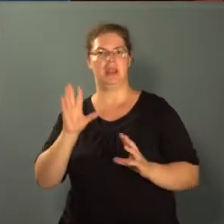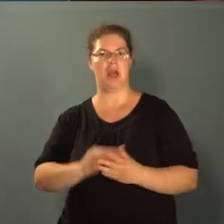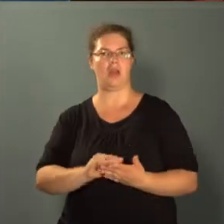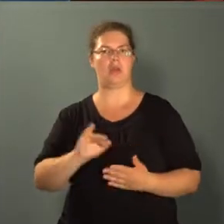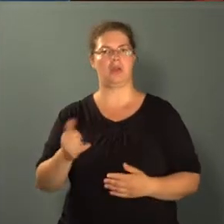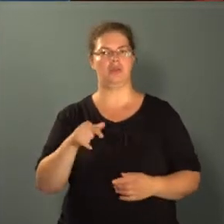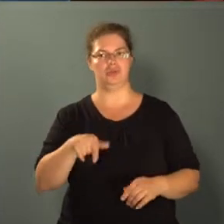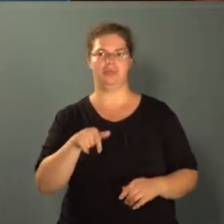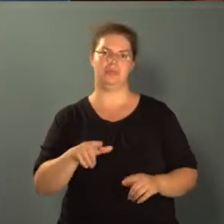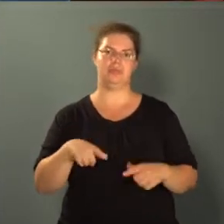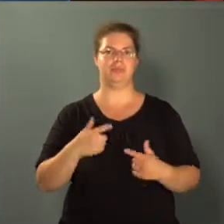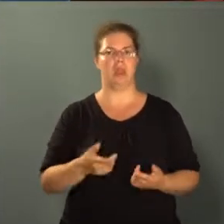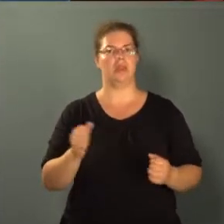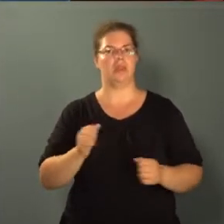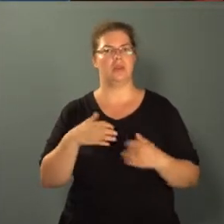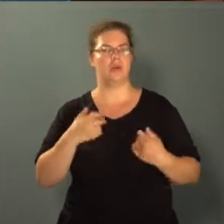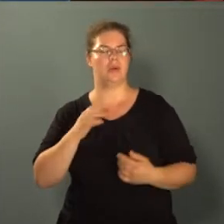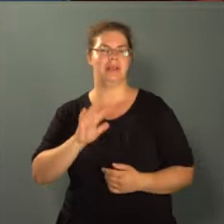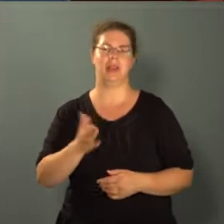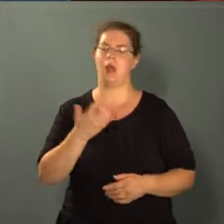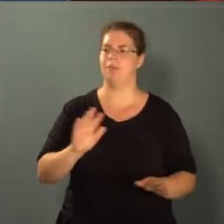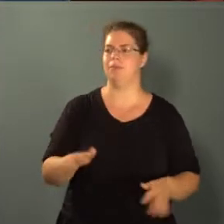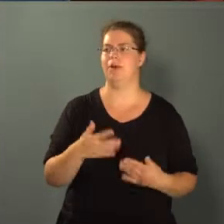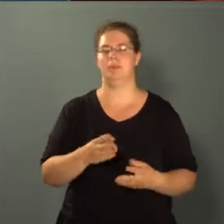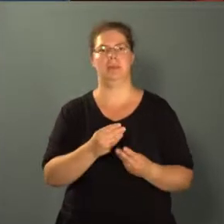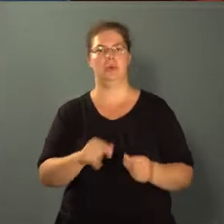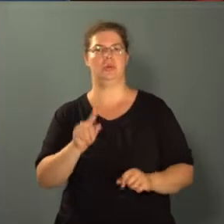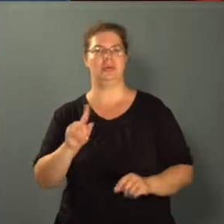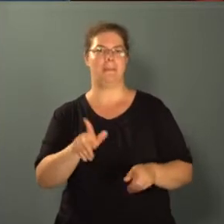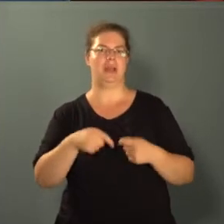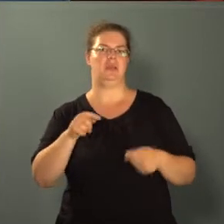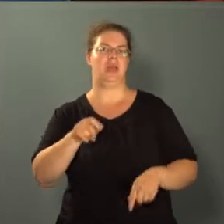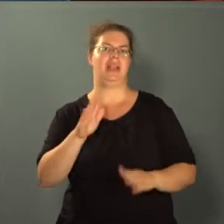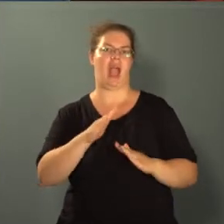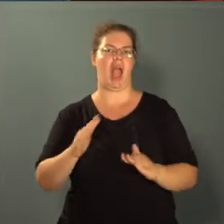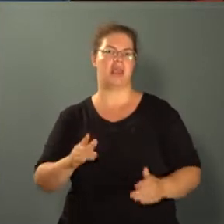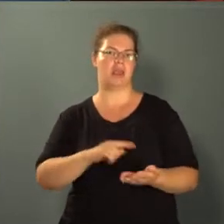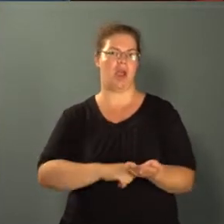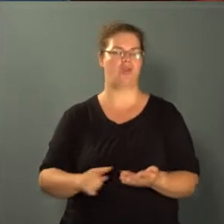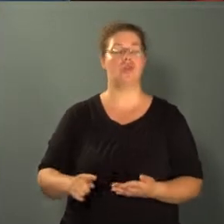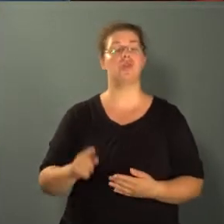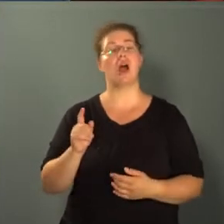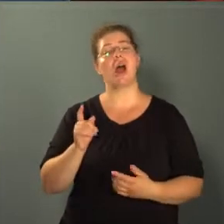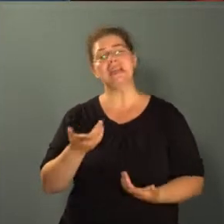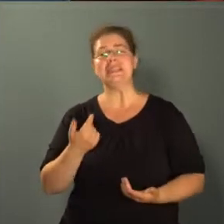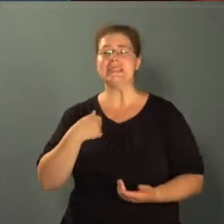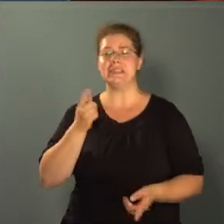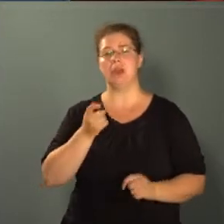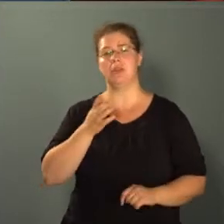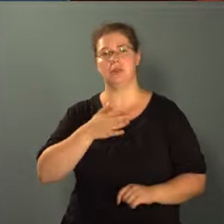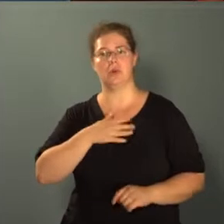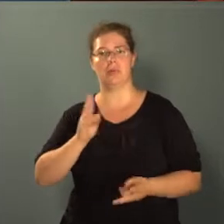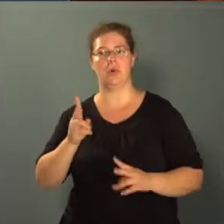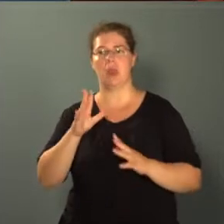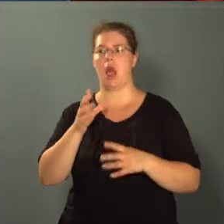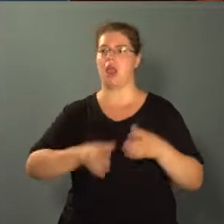lakótelepen élők is örülnének neki, hogy bármilyen módon, de megoldódna ennek a háznak a sorsa. Én azt gondolom,